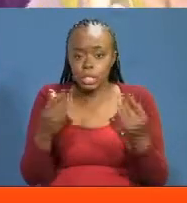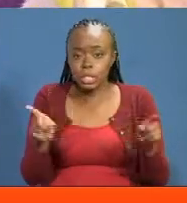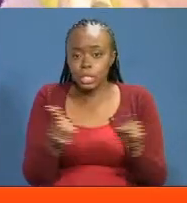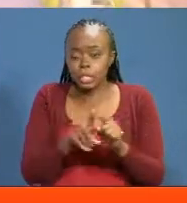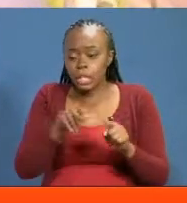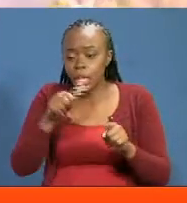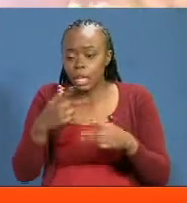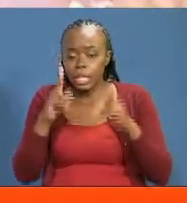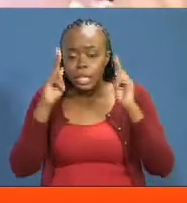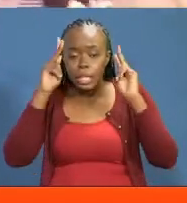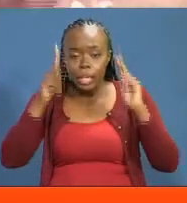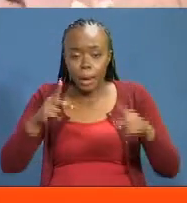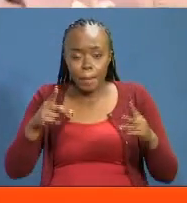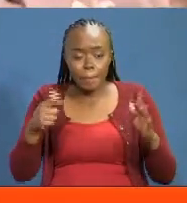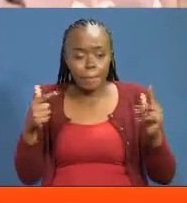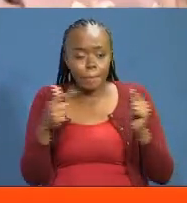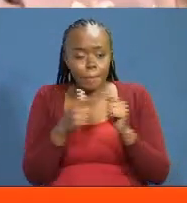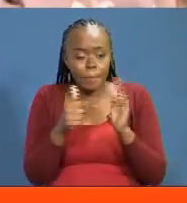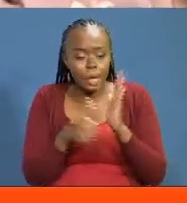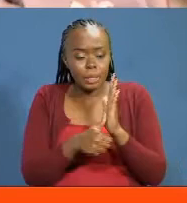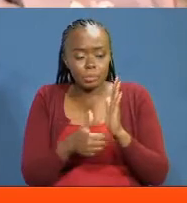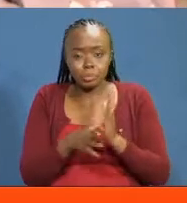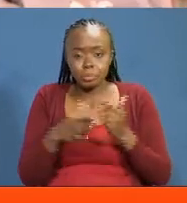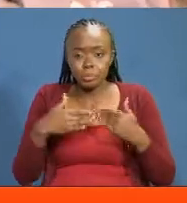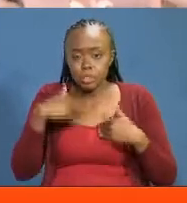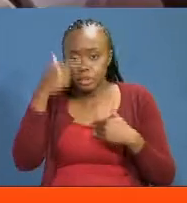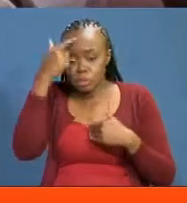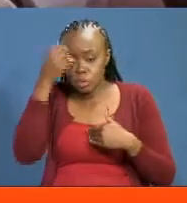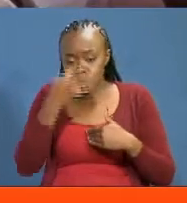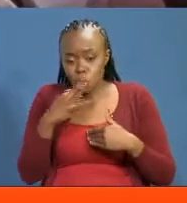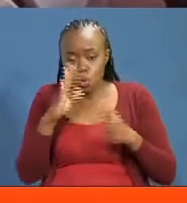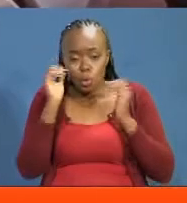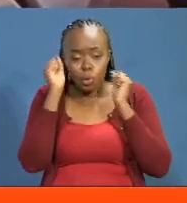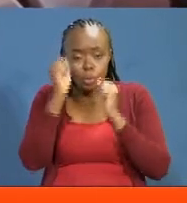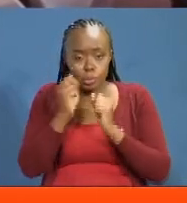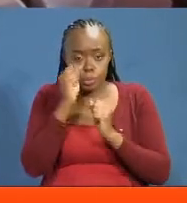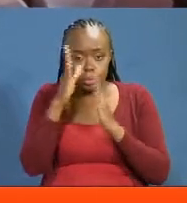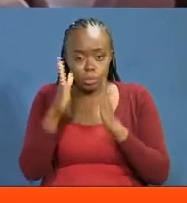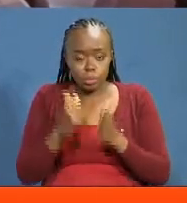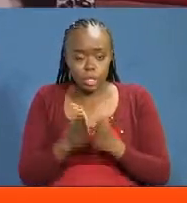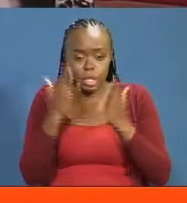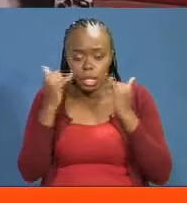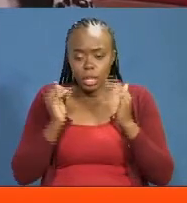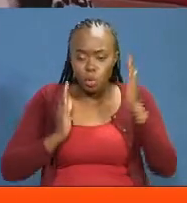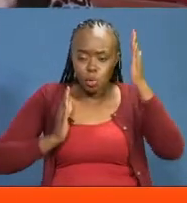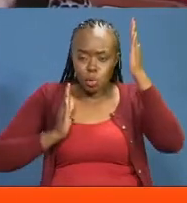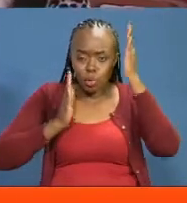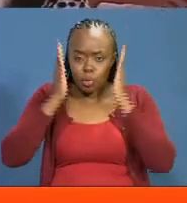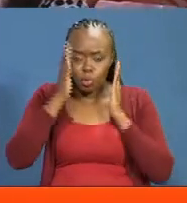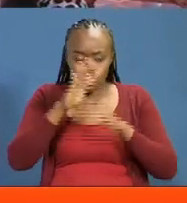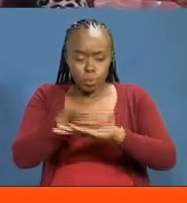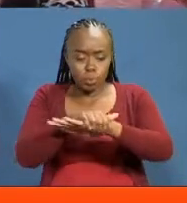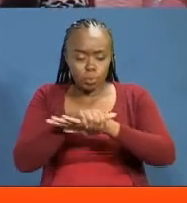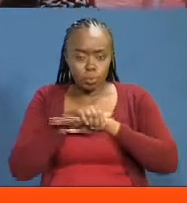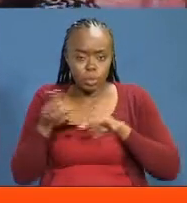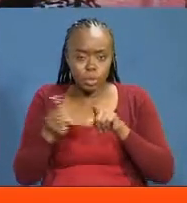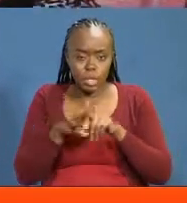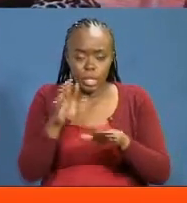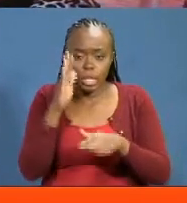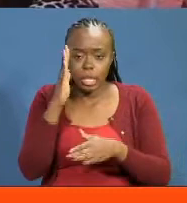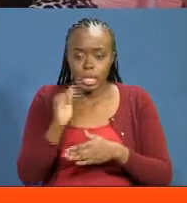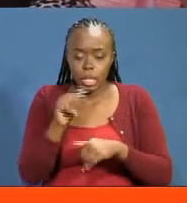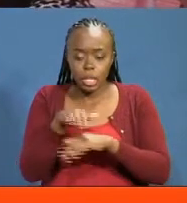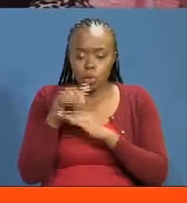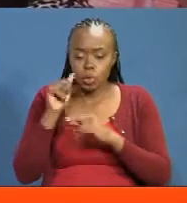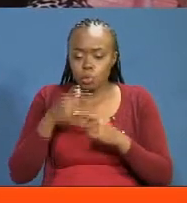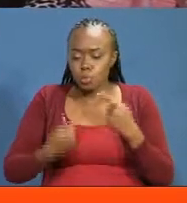yeyote kujeruhiwa kwa sababu ya siasa. The bishop called out the political class, urging them to abandon their